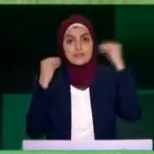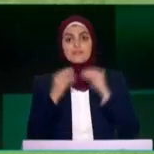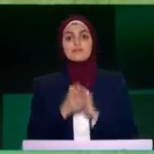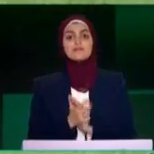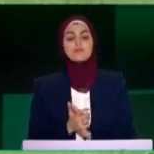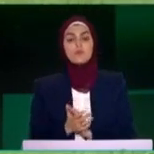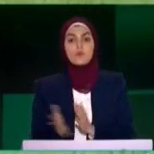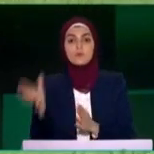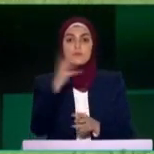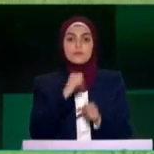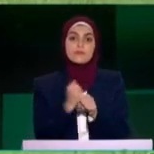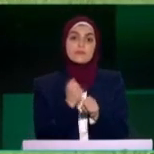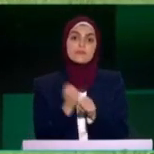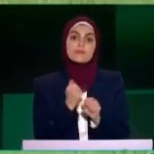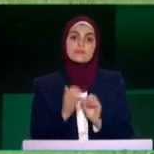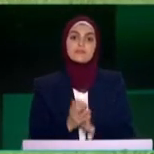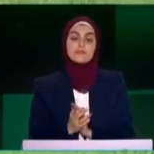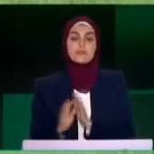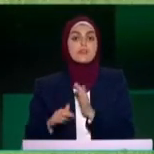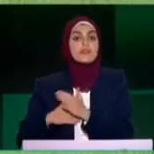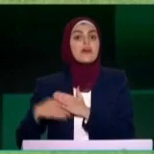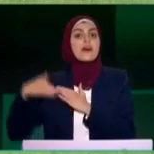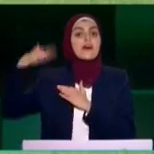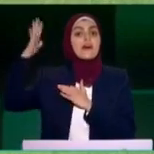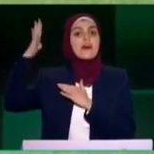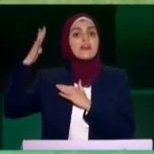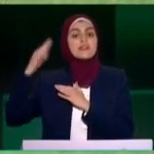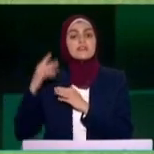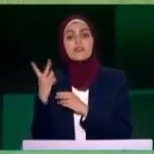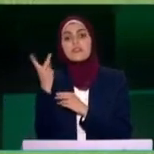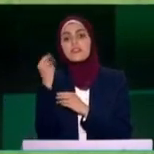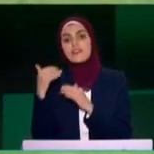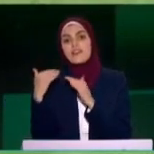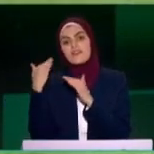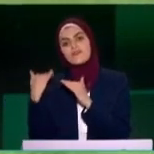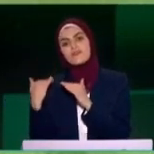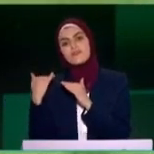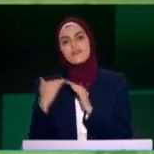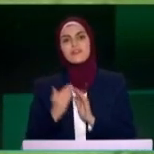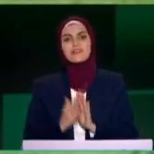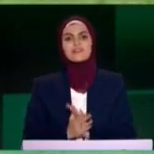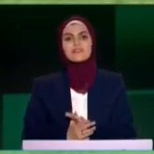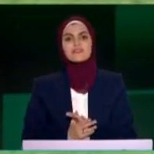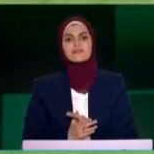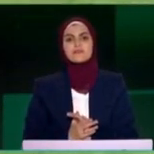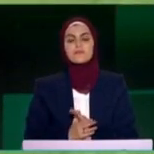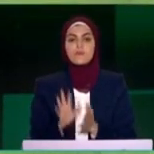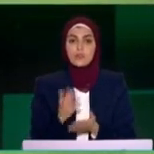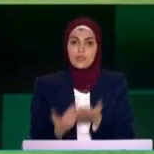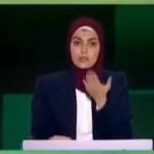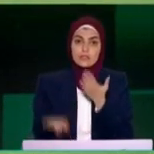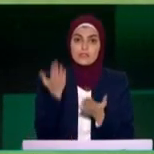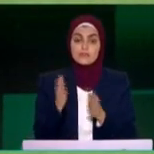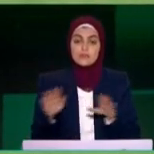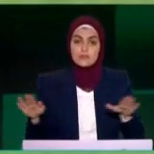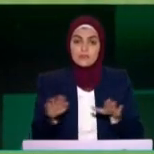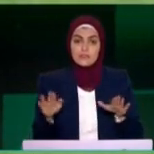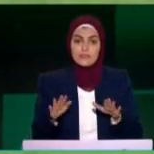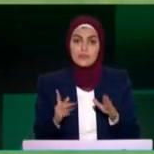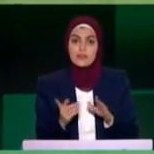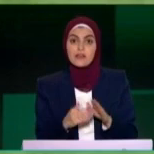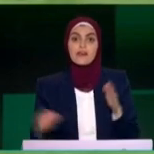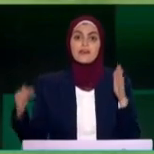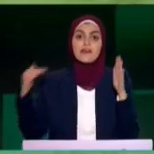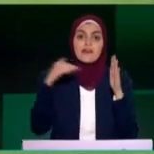الزراعية التي تحقق أعلى إنتاجية بأقل التكاليف وتعظيم إنتاجية الفدان للوصول إلى